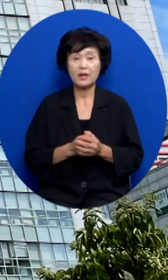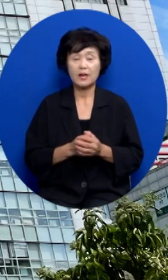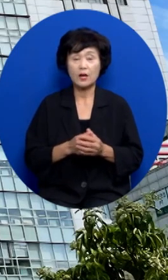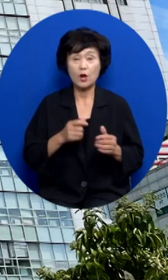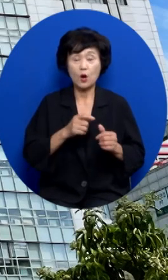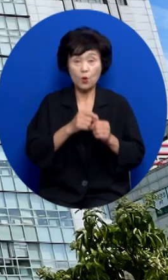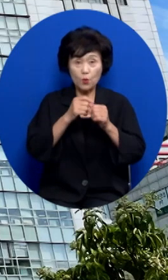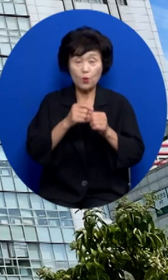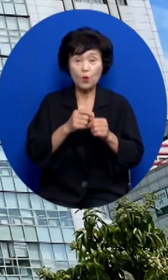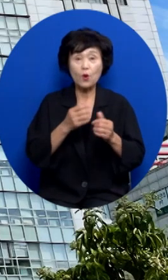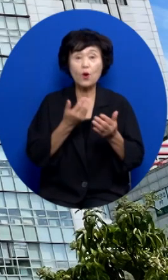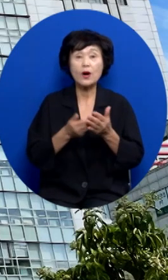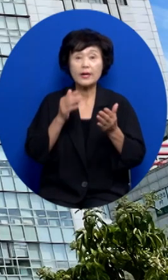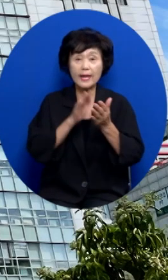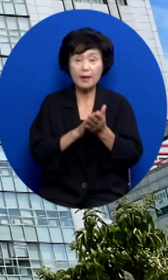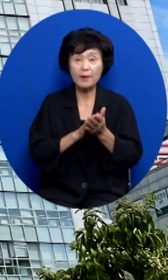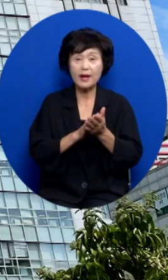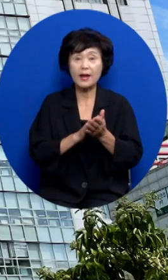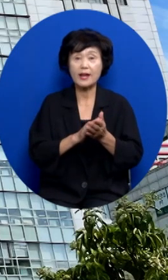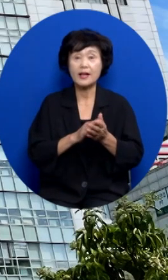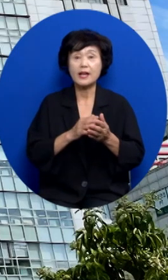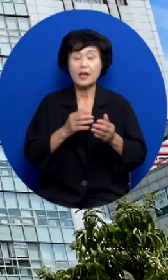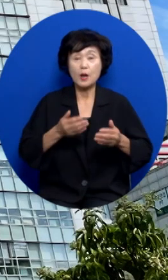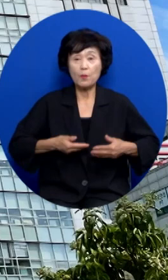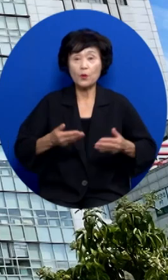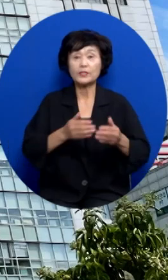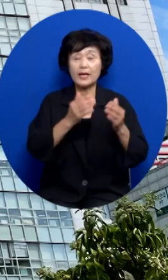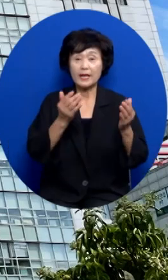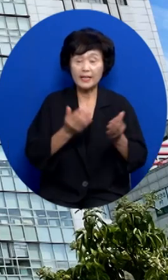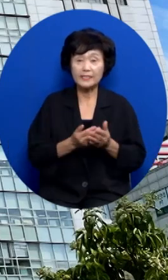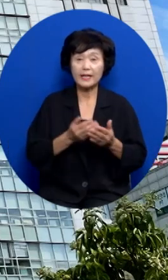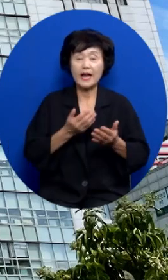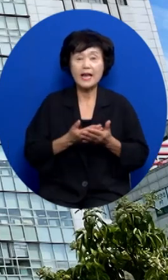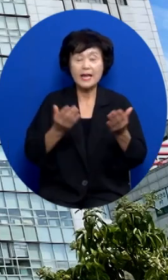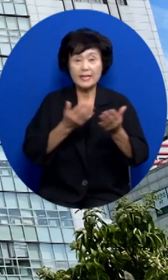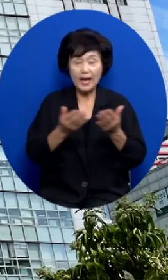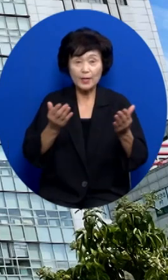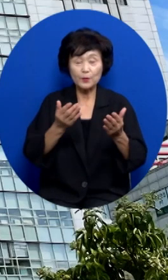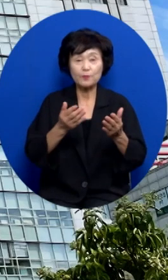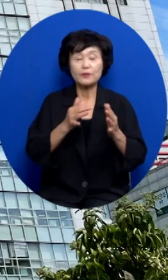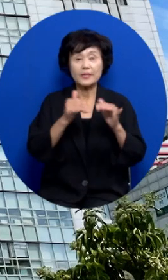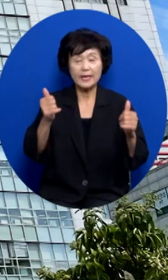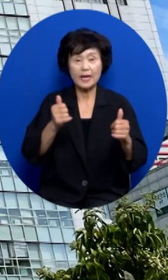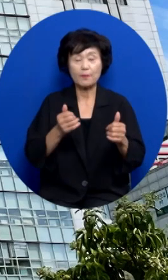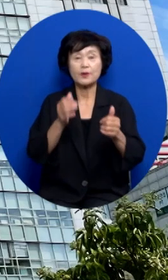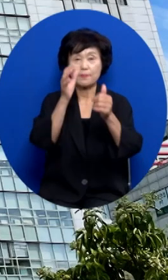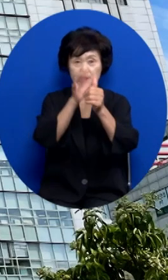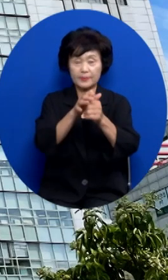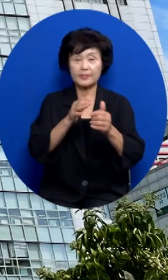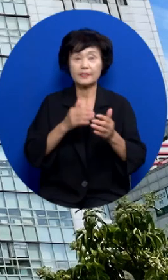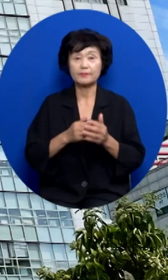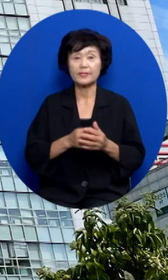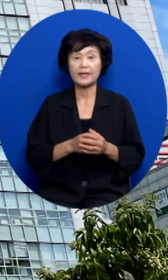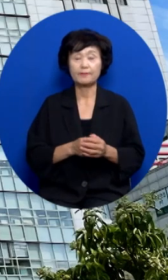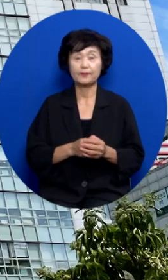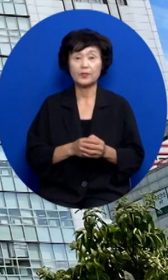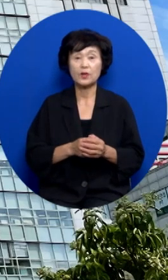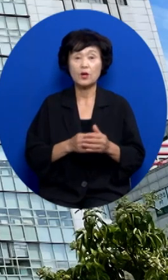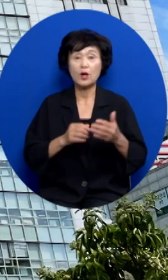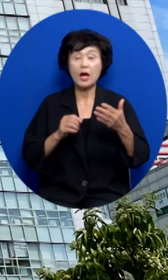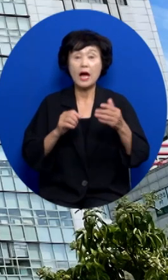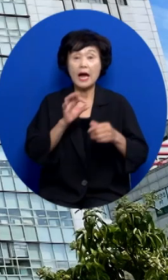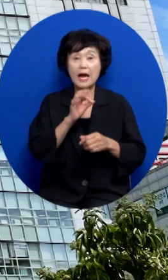국제구호개발 NGO 굿피플이 치어리더 안지연 씨를 굿피플 나눔 대사로 위촉했습니다. 안지연 씨는 오는 9월